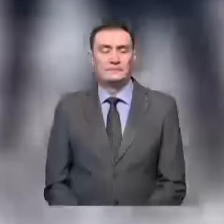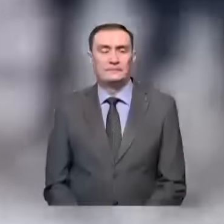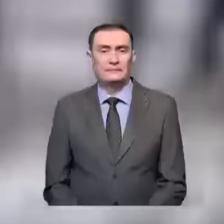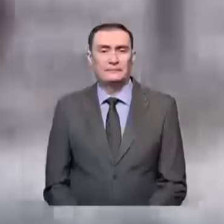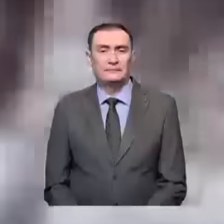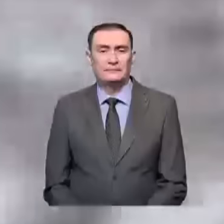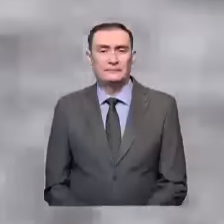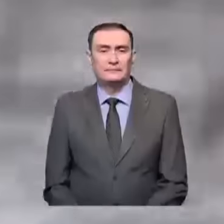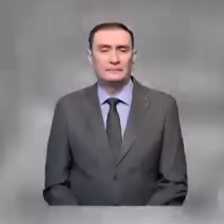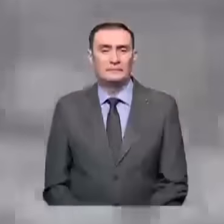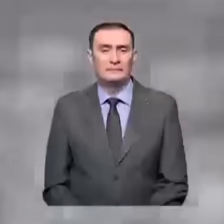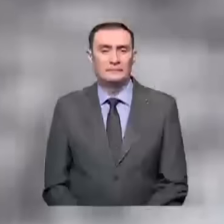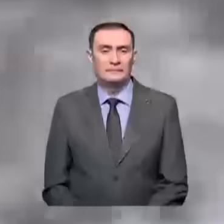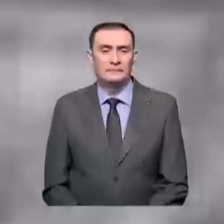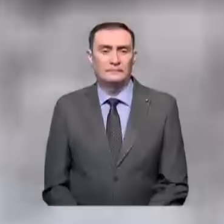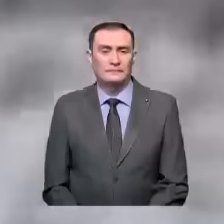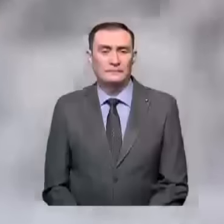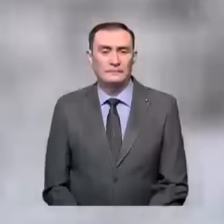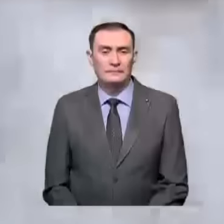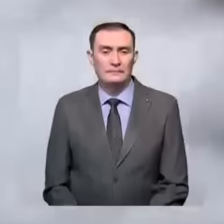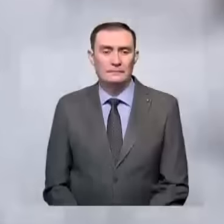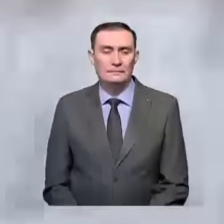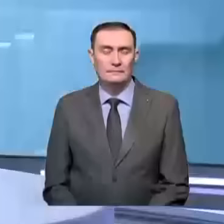Молдабеков, Актюбинская область, 24 KZ.